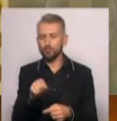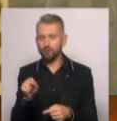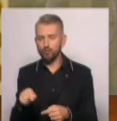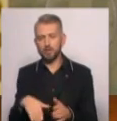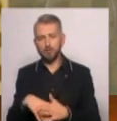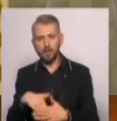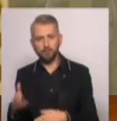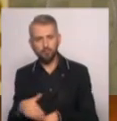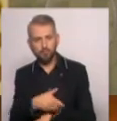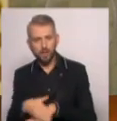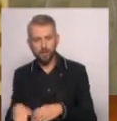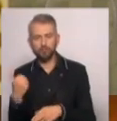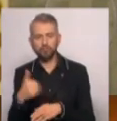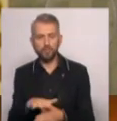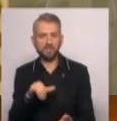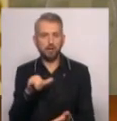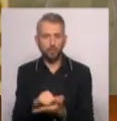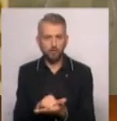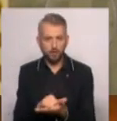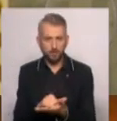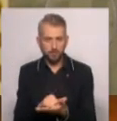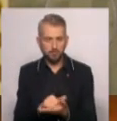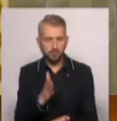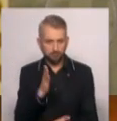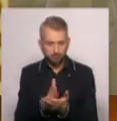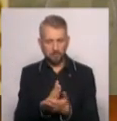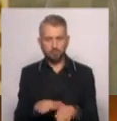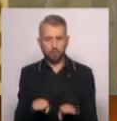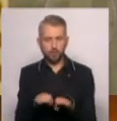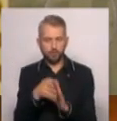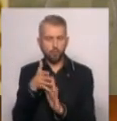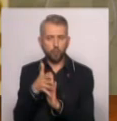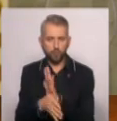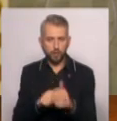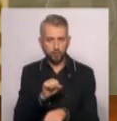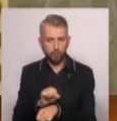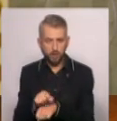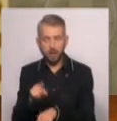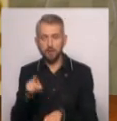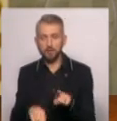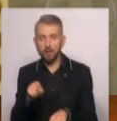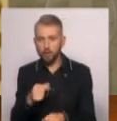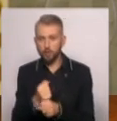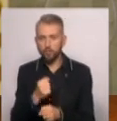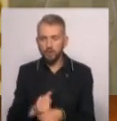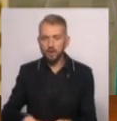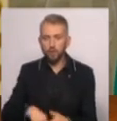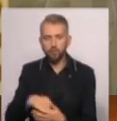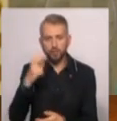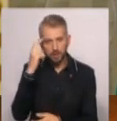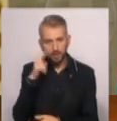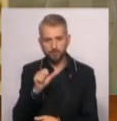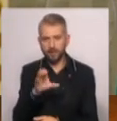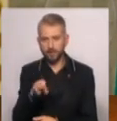березі встановлені подібні прозорі зупинки. Дійсно, деякі з них встановлені виключно за рахунок Київпастрансу, за